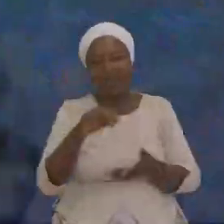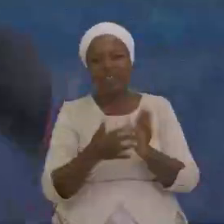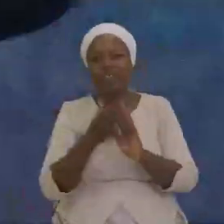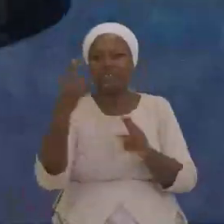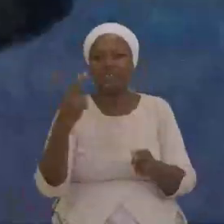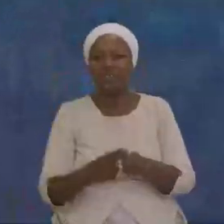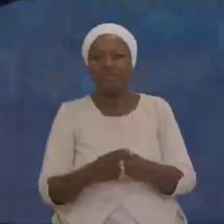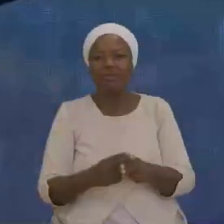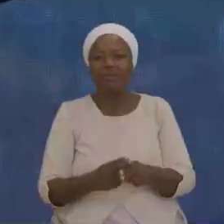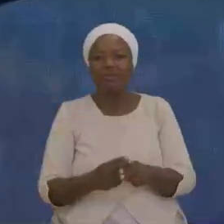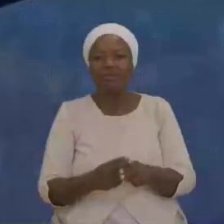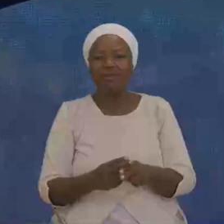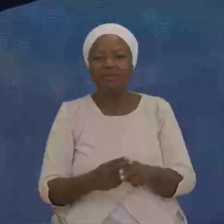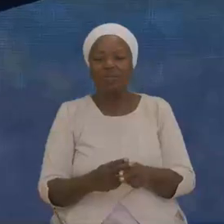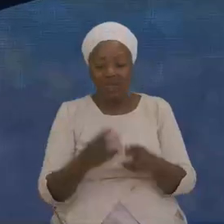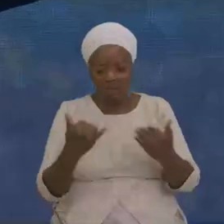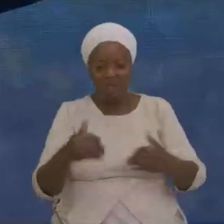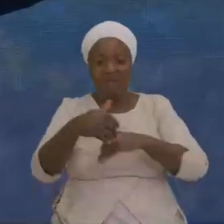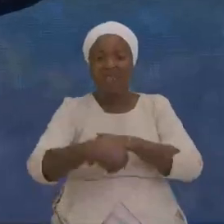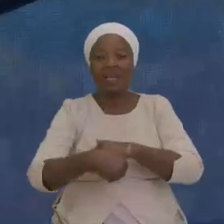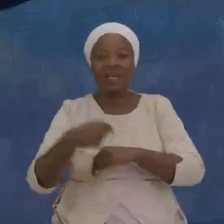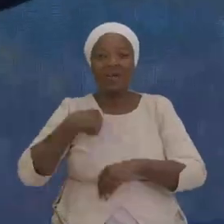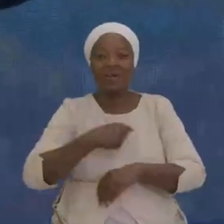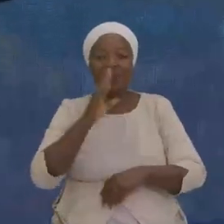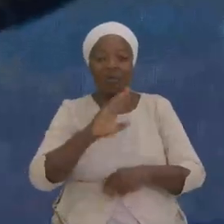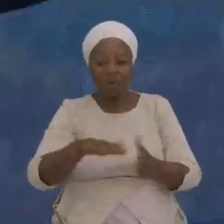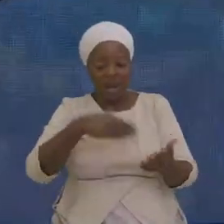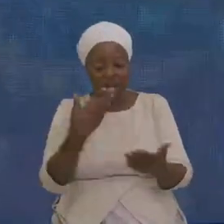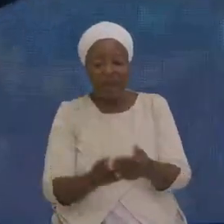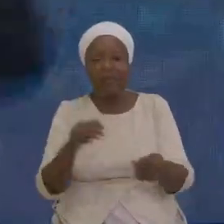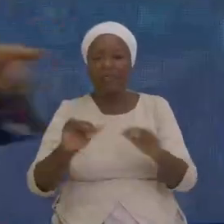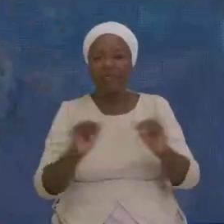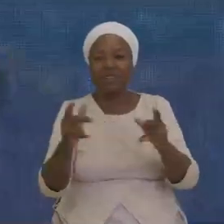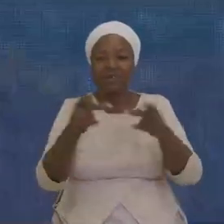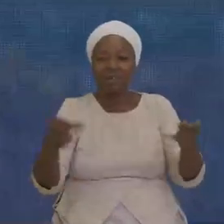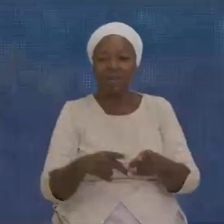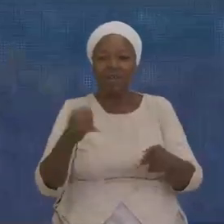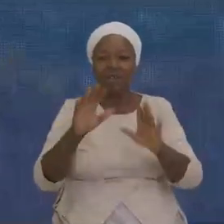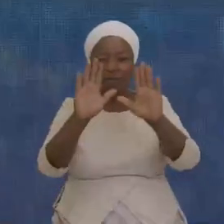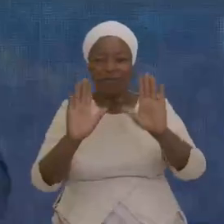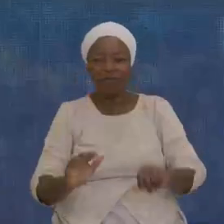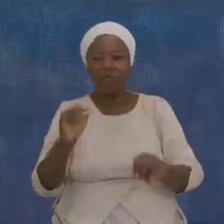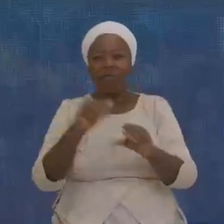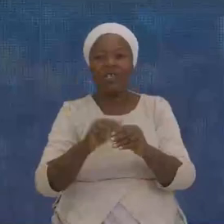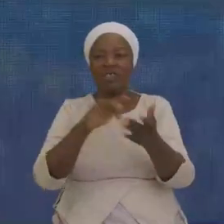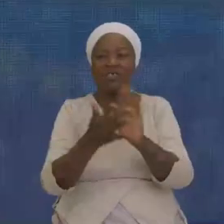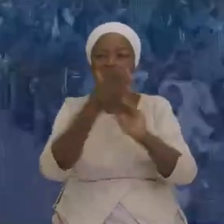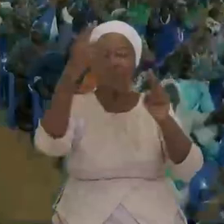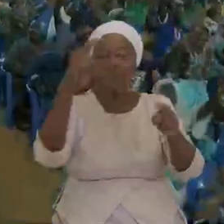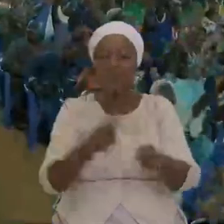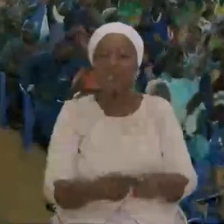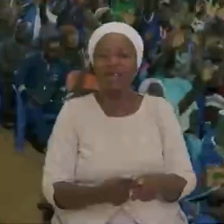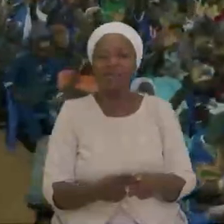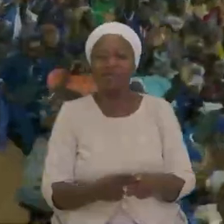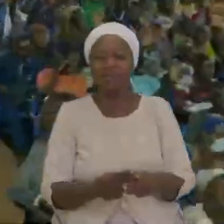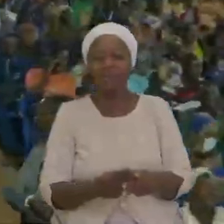toi. Ce soir, nous allons atteindre cette même destination de miracle au